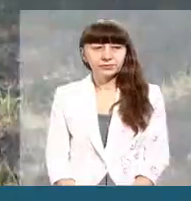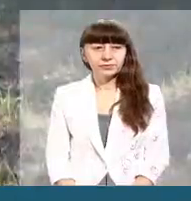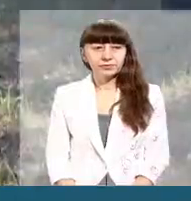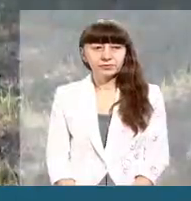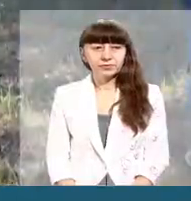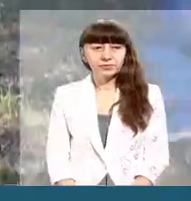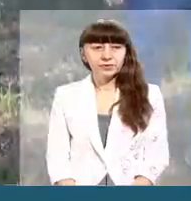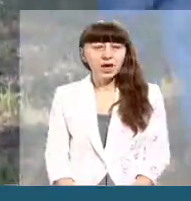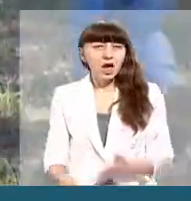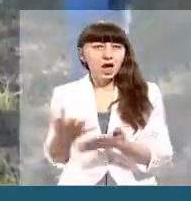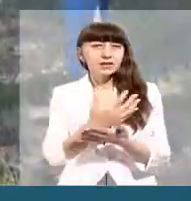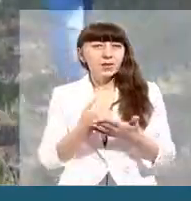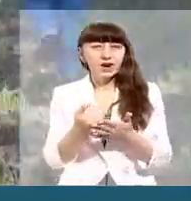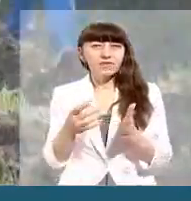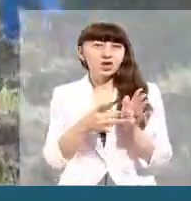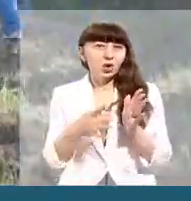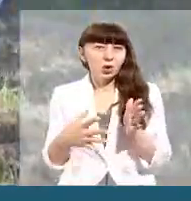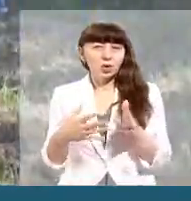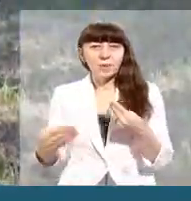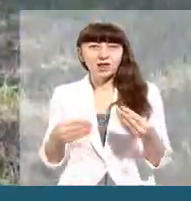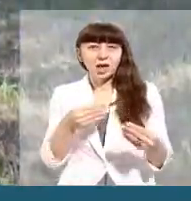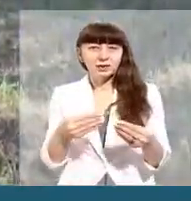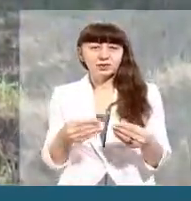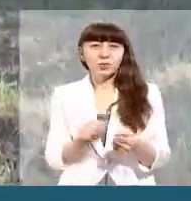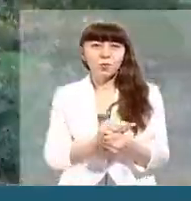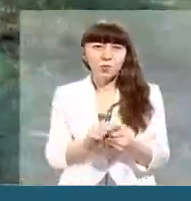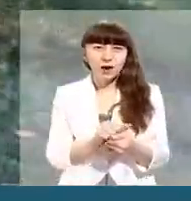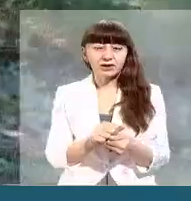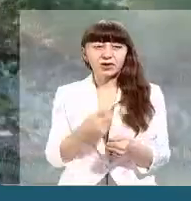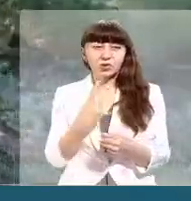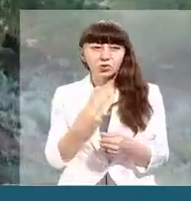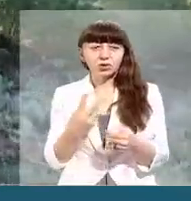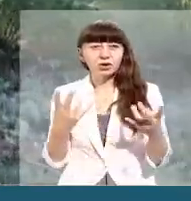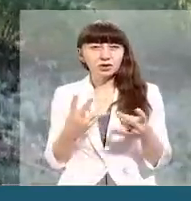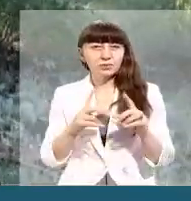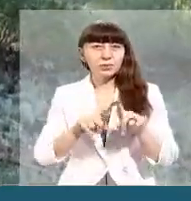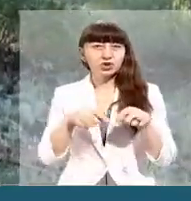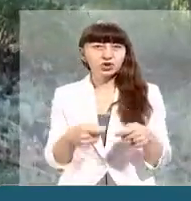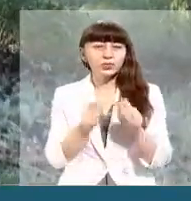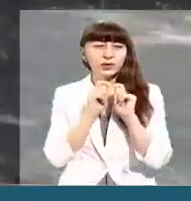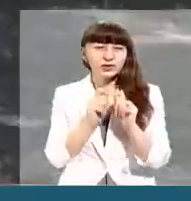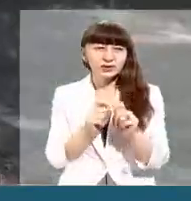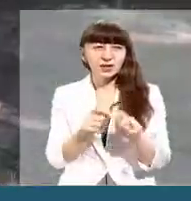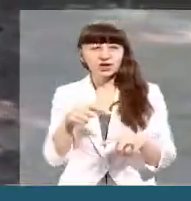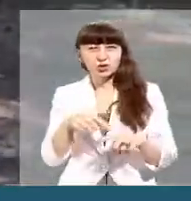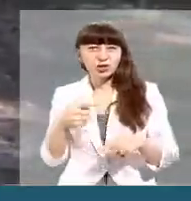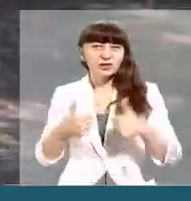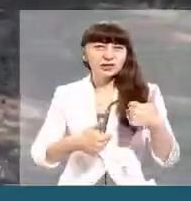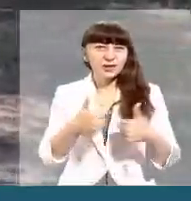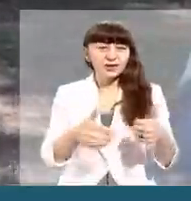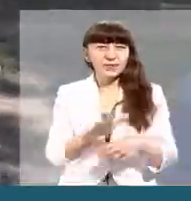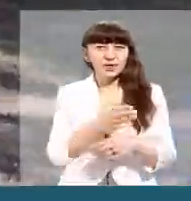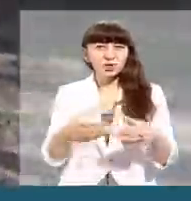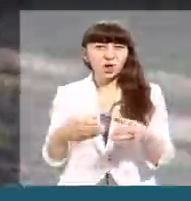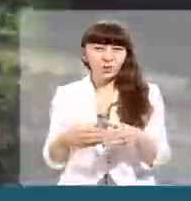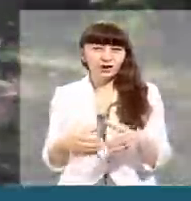Командам, собравшим рекордный урожай пластика, бумаги, окурков и жестяных баночек, полагались призы. Тем не менее, духа соперничества между командами